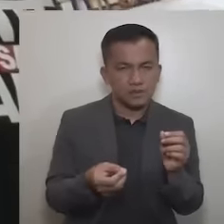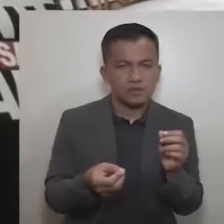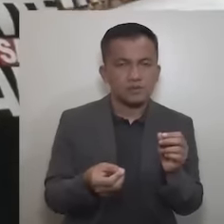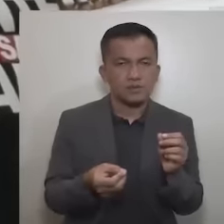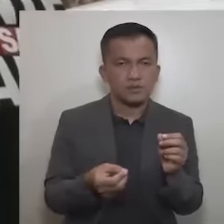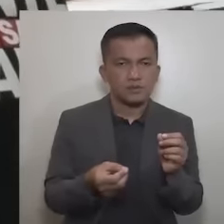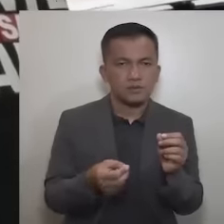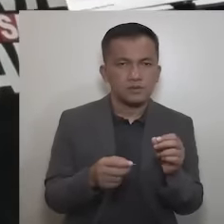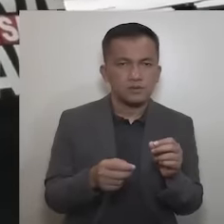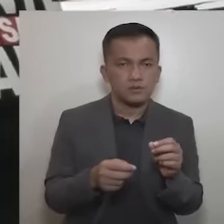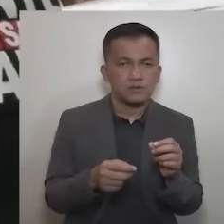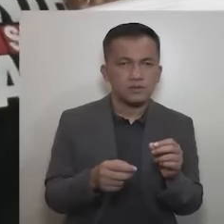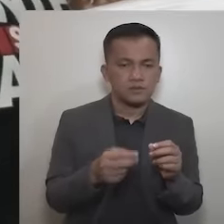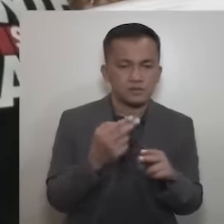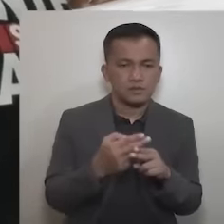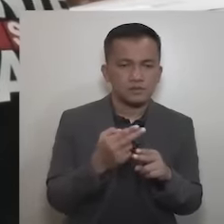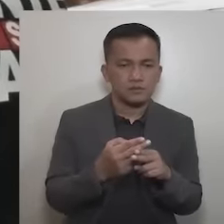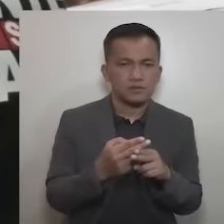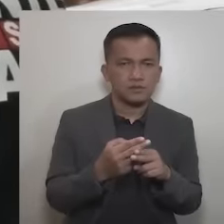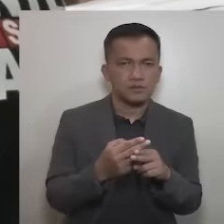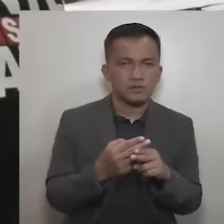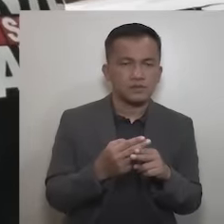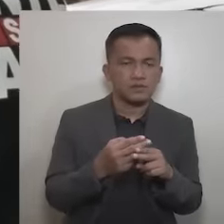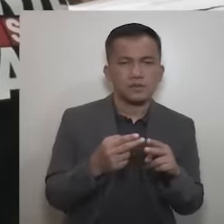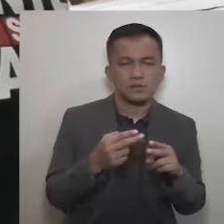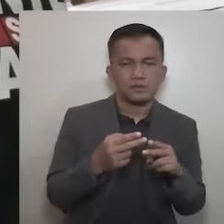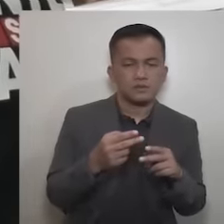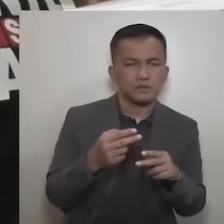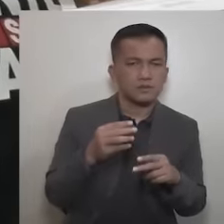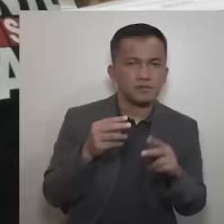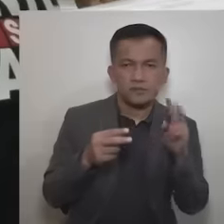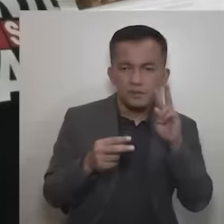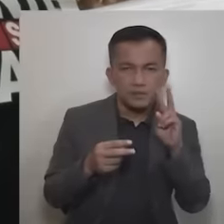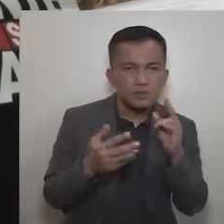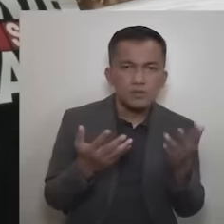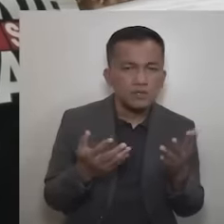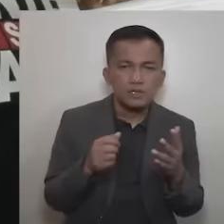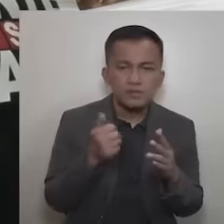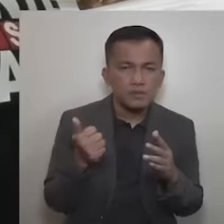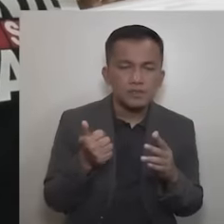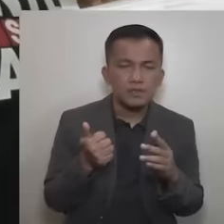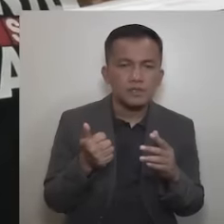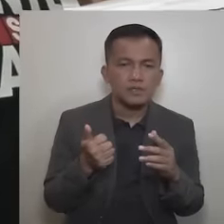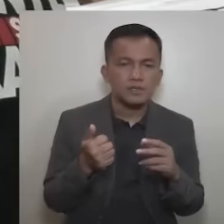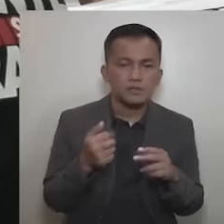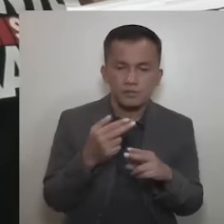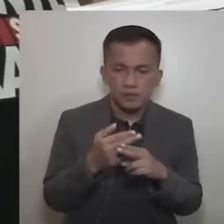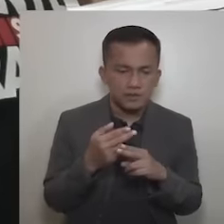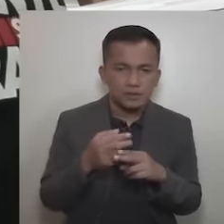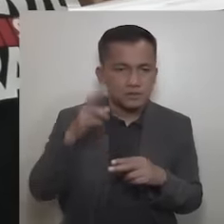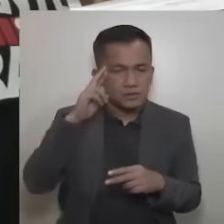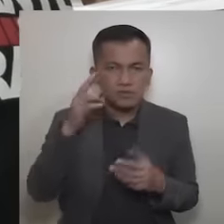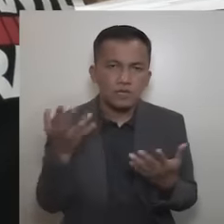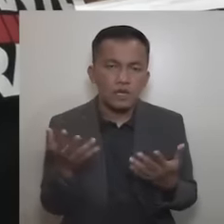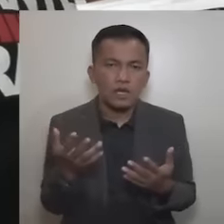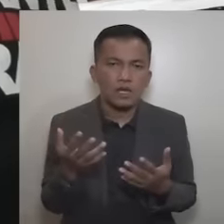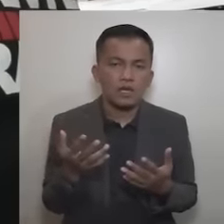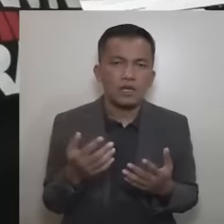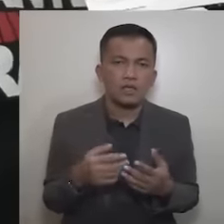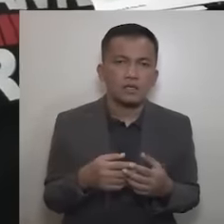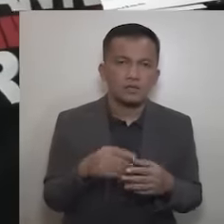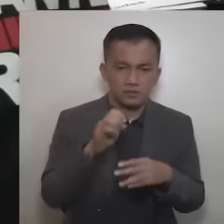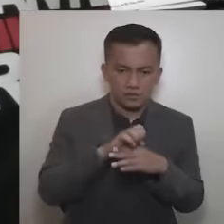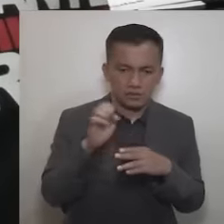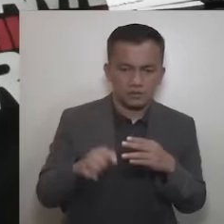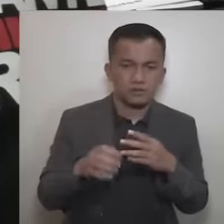kasi, ang nakalagay is pangalan lang ni Ma'am Valerie, walang any just, head or pangalan ni Richie. At the end of